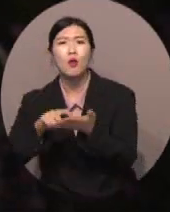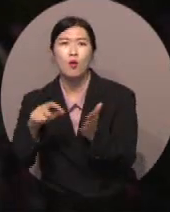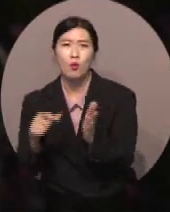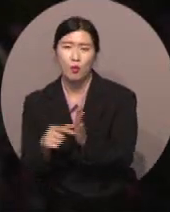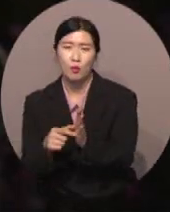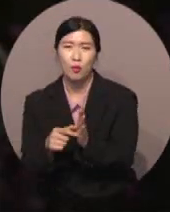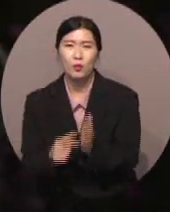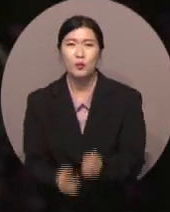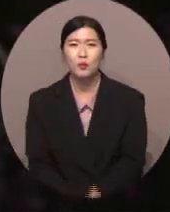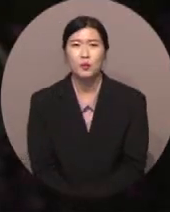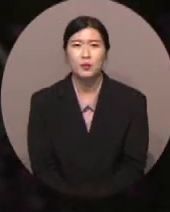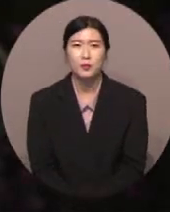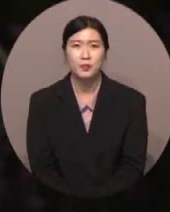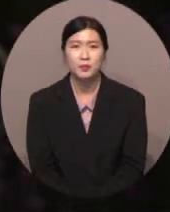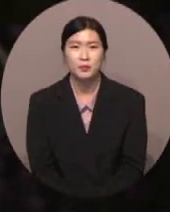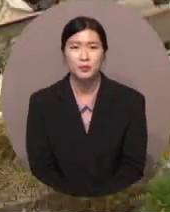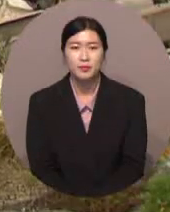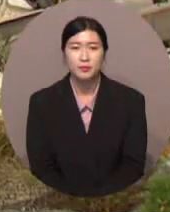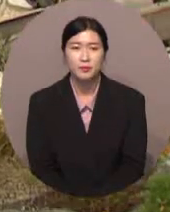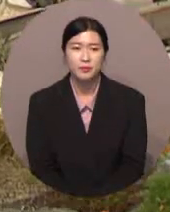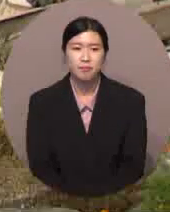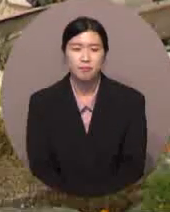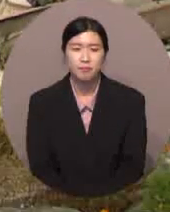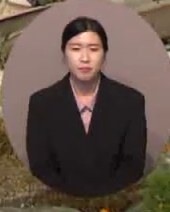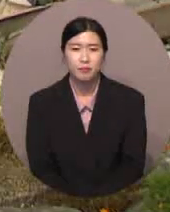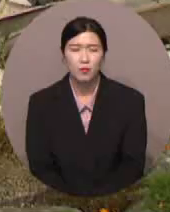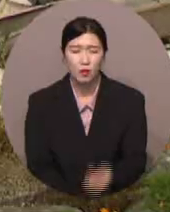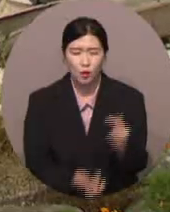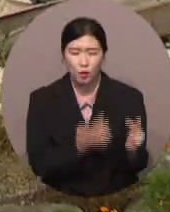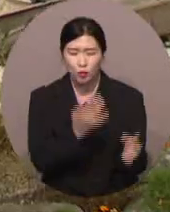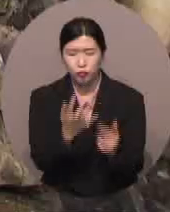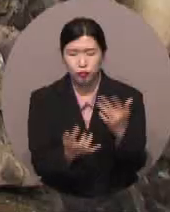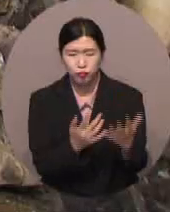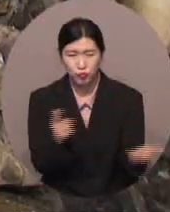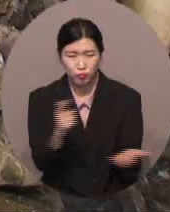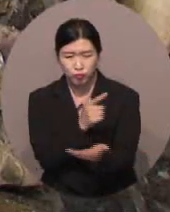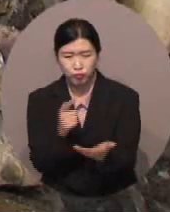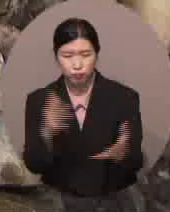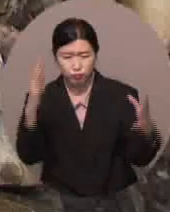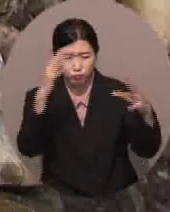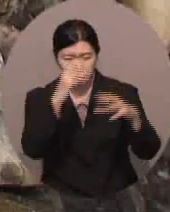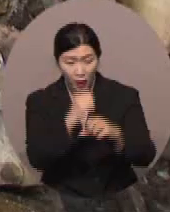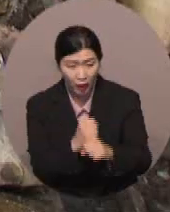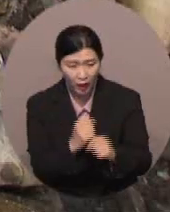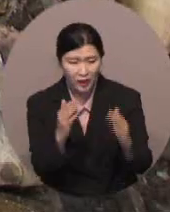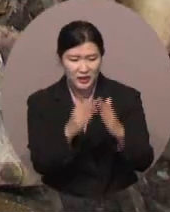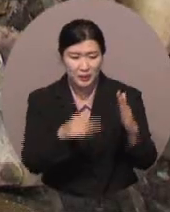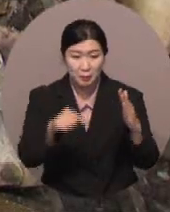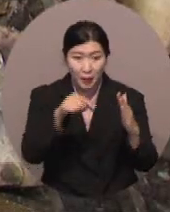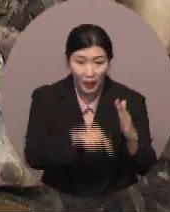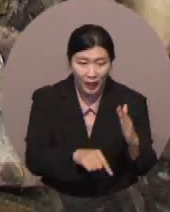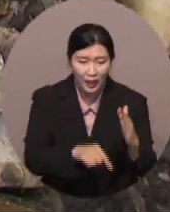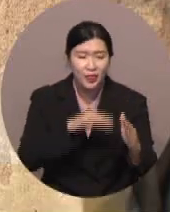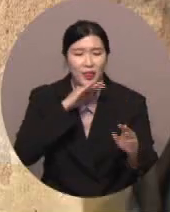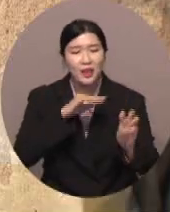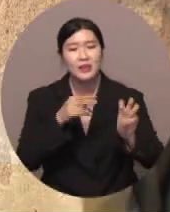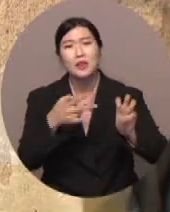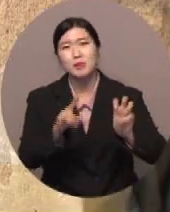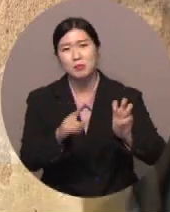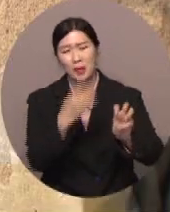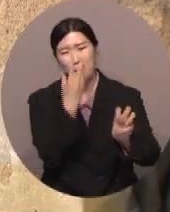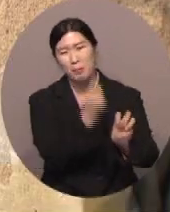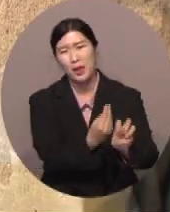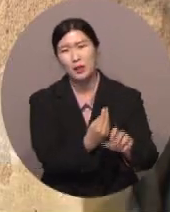전쟁이 났나 보다 막 이렇게 생각을 했었거든요. 불길을 잡은 뒤 수색 과정에서 30대 남성이 숨진 채